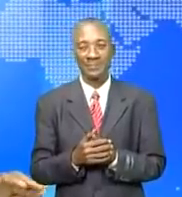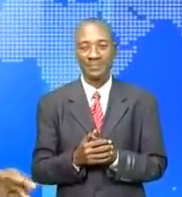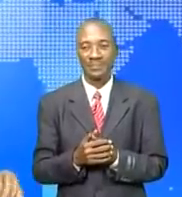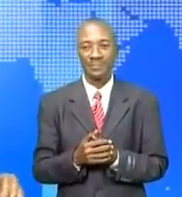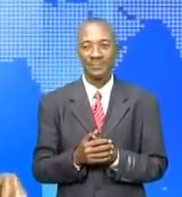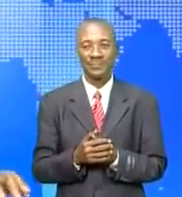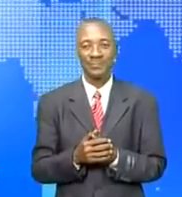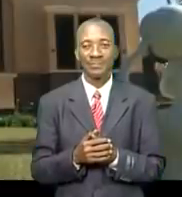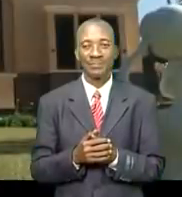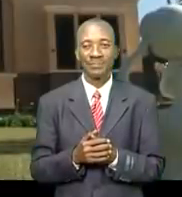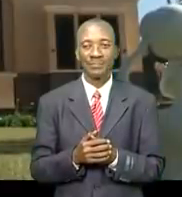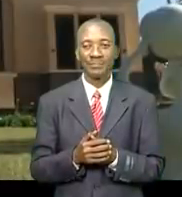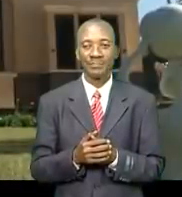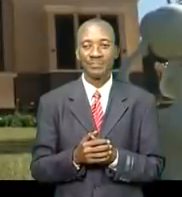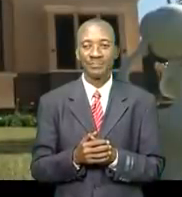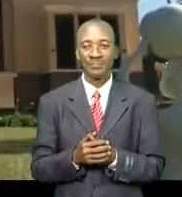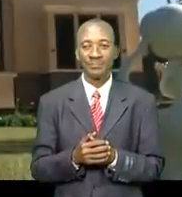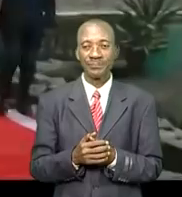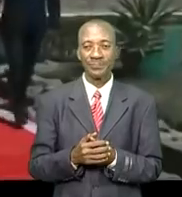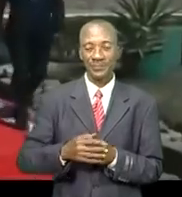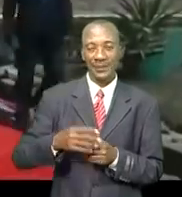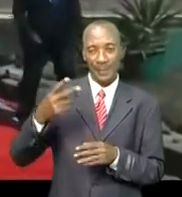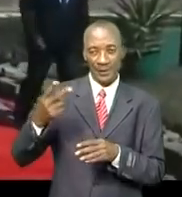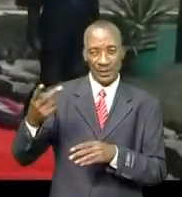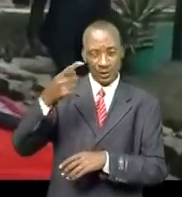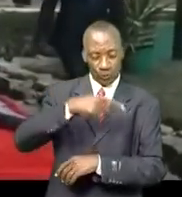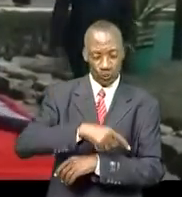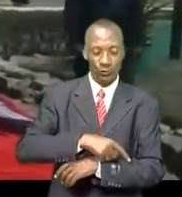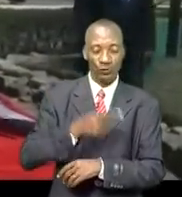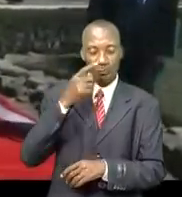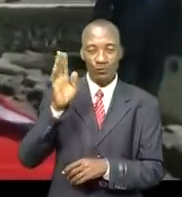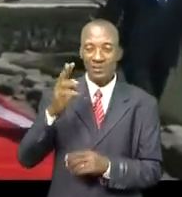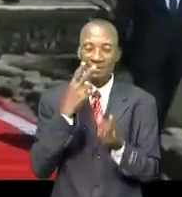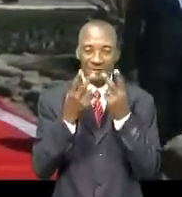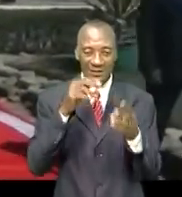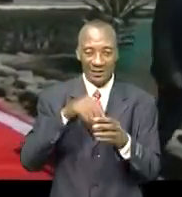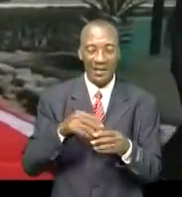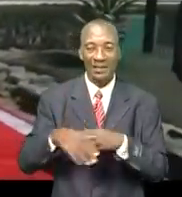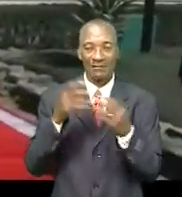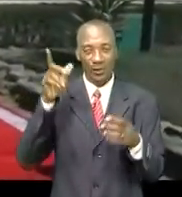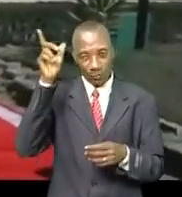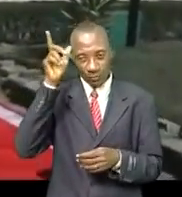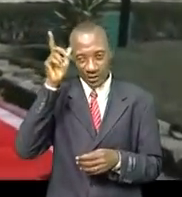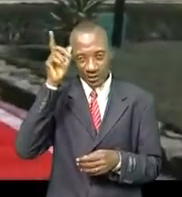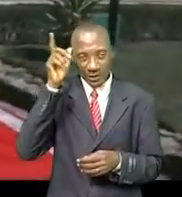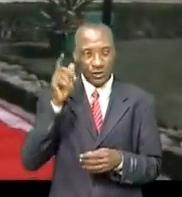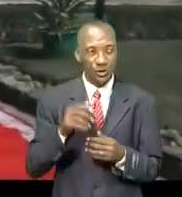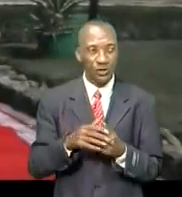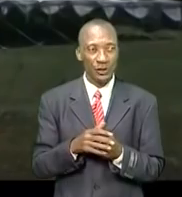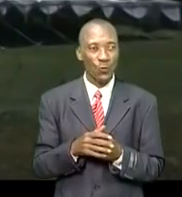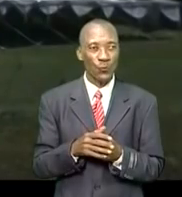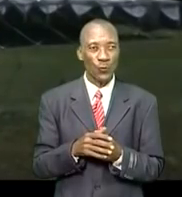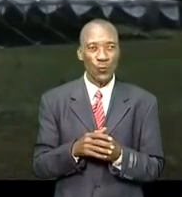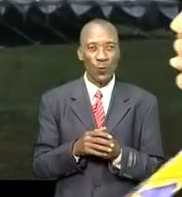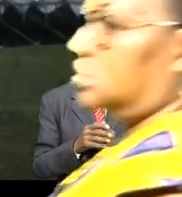Kumwanza. Au deuxième jour de sa visite d'itinérance à Lubumbashi, le président de la République, Félix-Antoine Tshisekedi